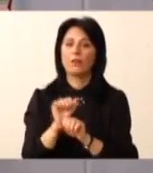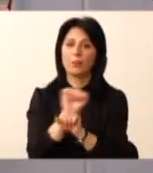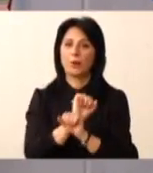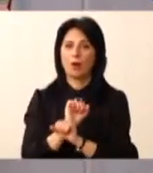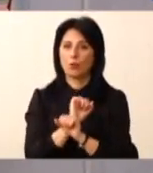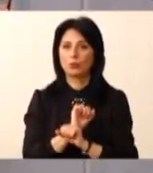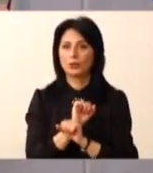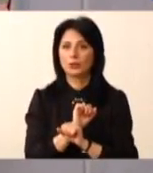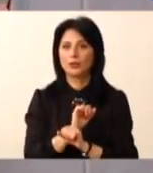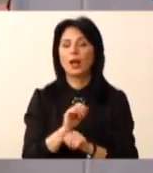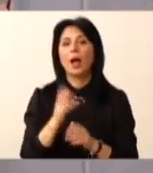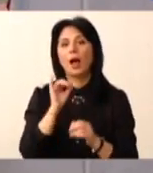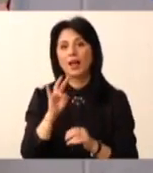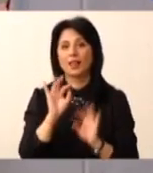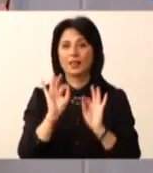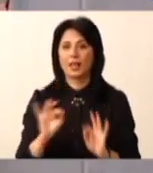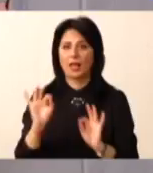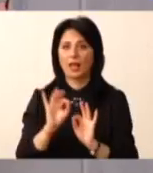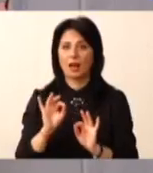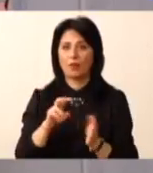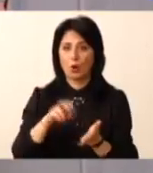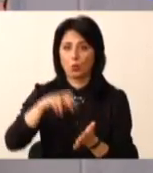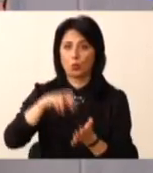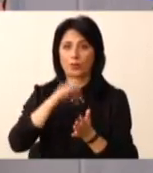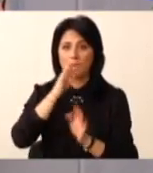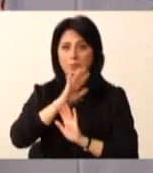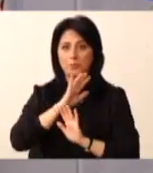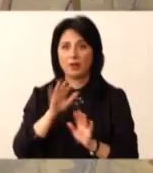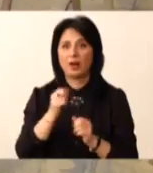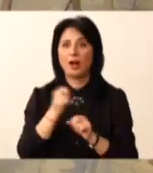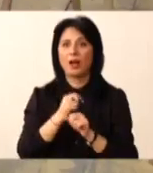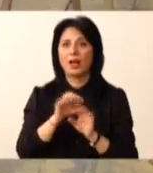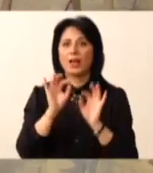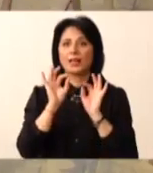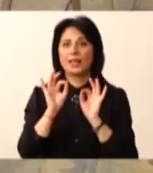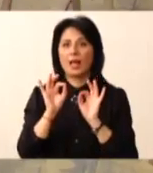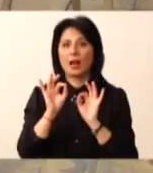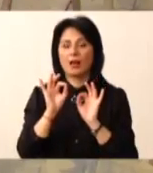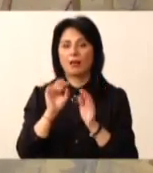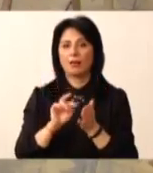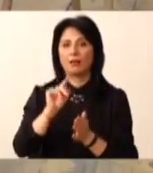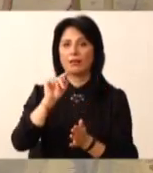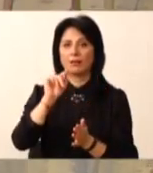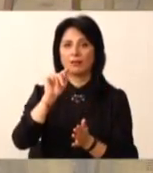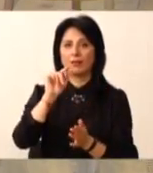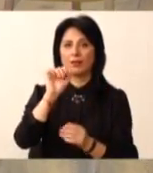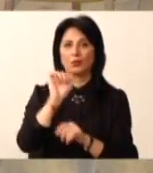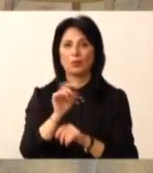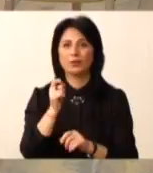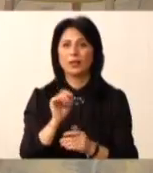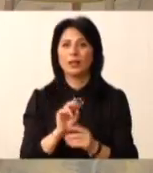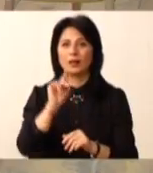პაუზა. ან შეანელოთ მოძრაობა. მაგალითად, ხტუნვის მერე გააკეთოთ აი ესეთი რაღაც.